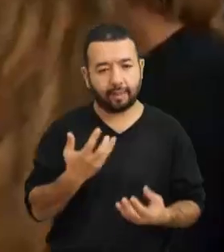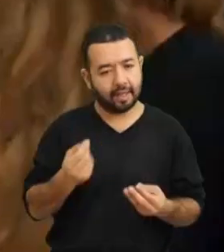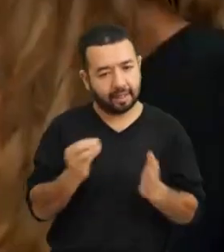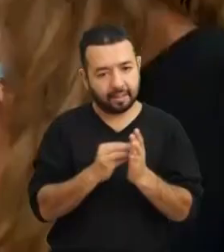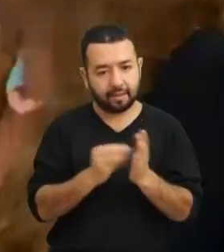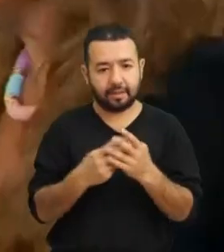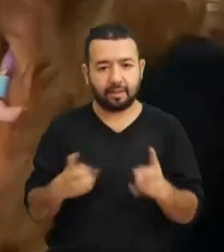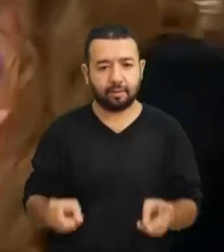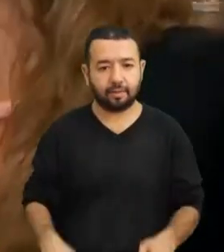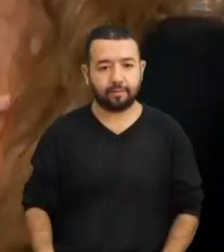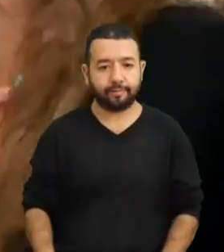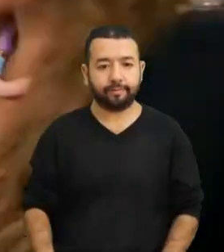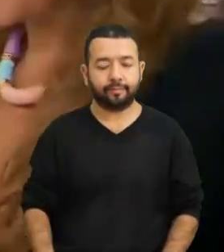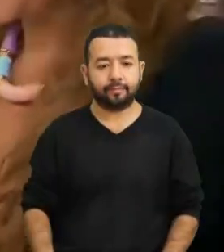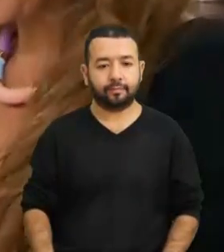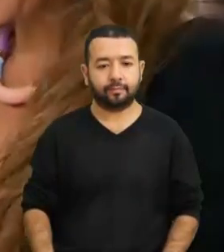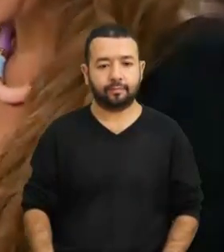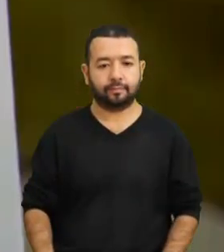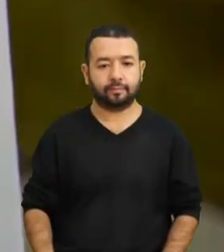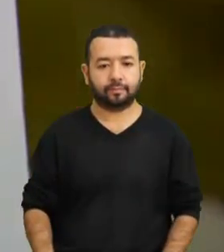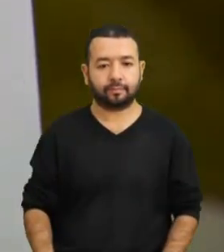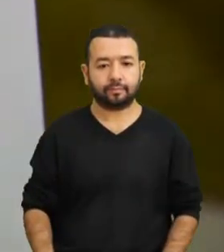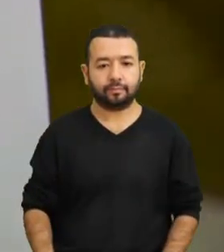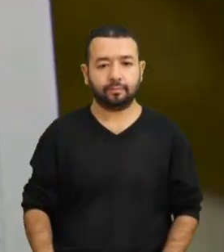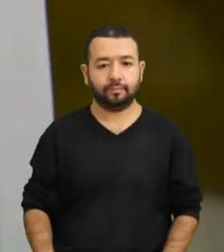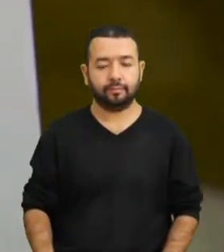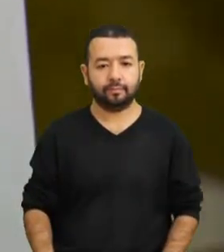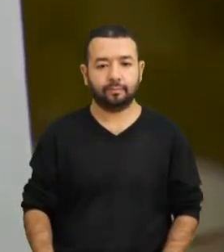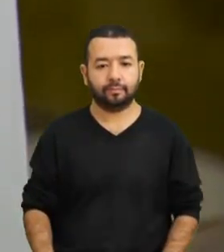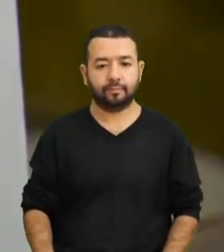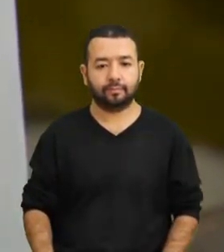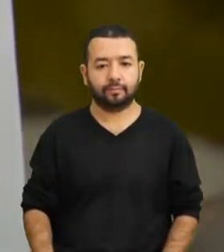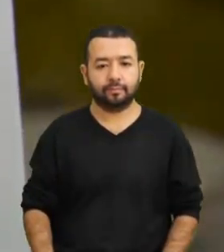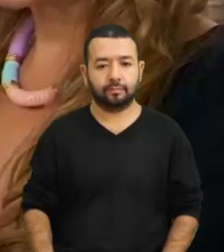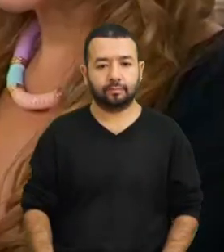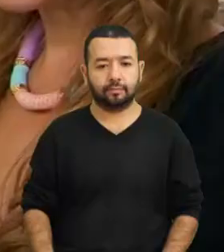ekle. Sarp listeyi eline alınca şok oldu.